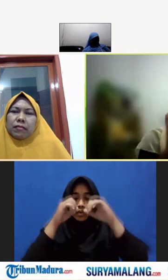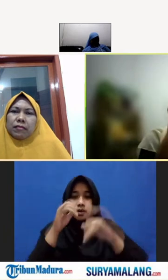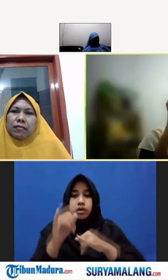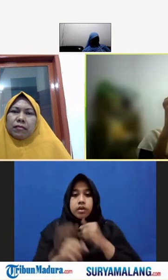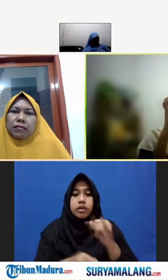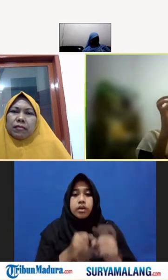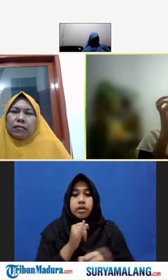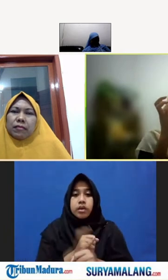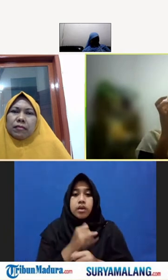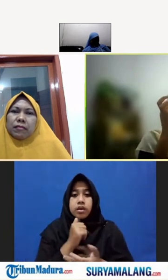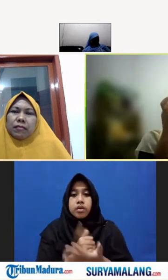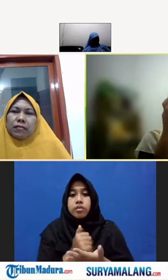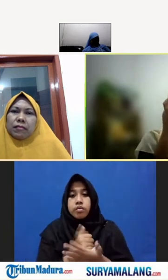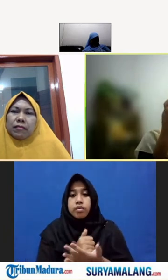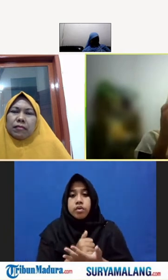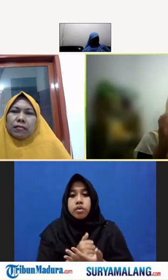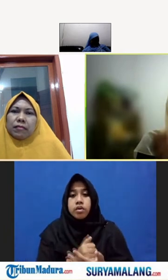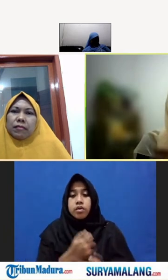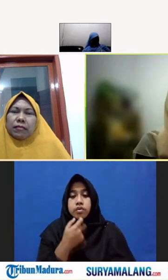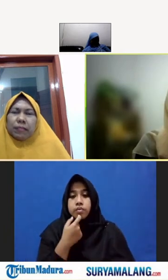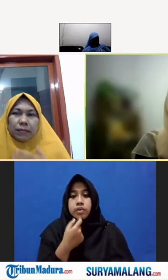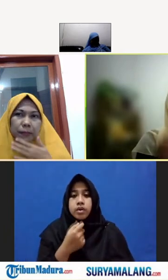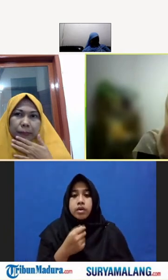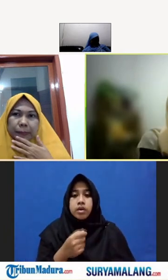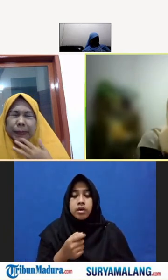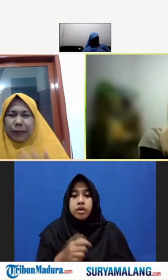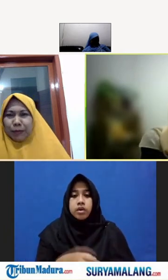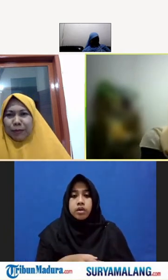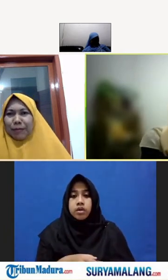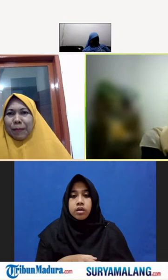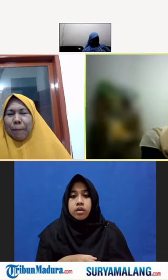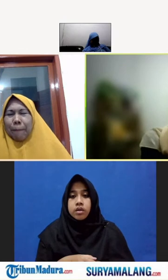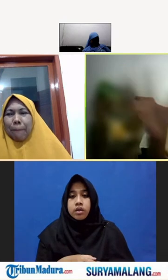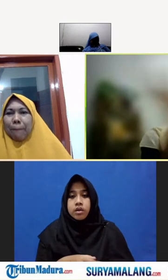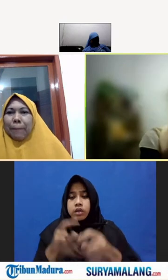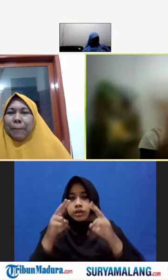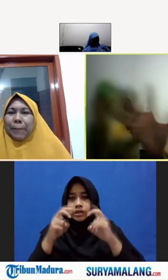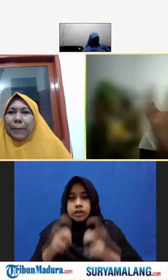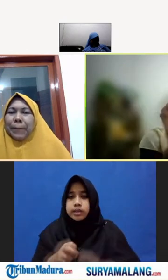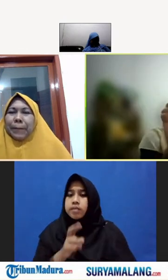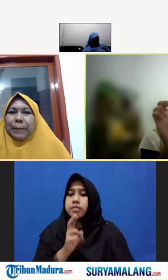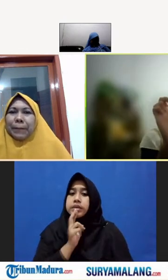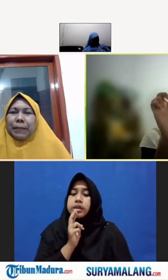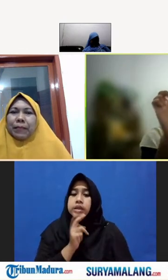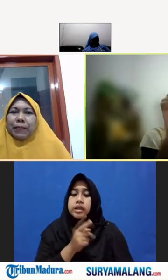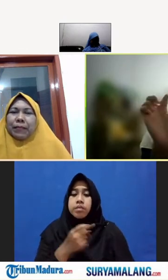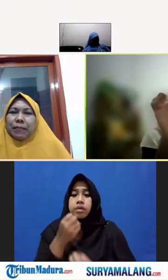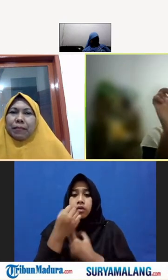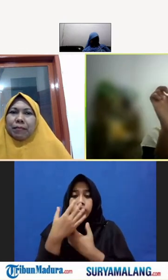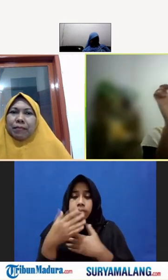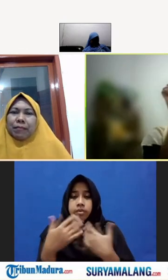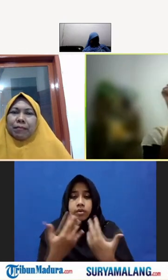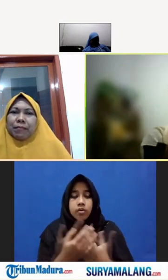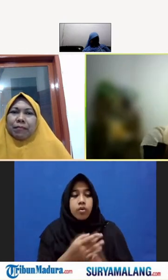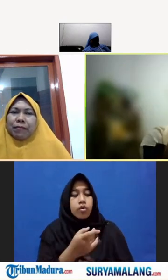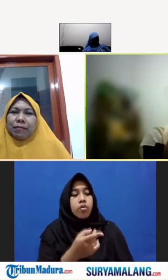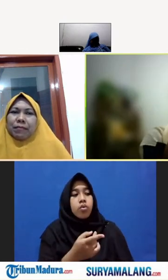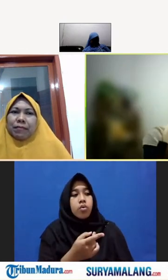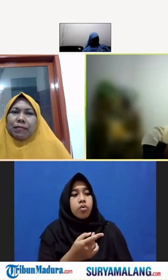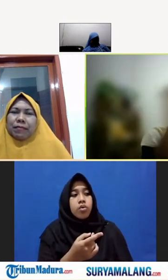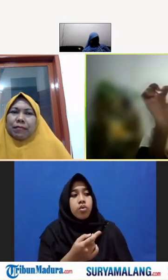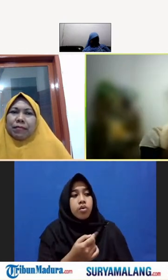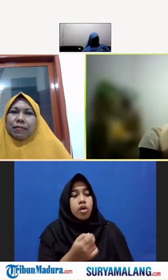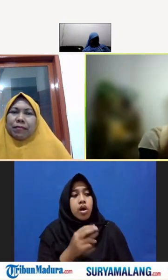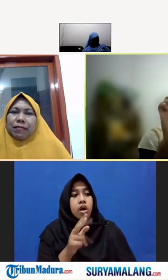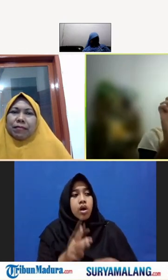sebenarnya, cuman rata-rata resource-nya bahasa Inggris sih. Dia ngasih tahu kayak, oh, kalau